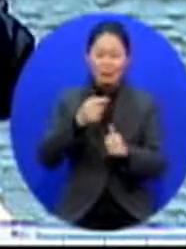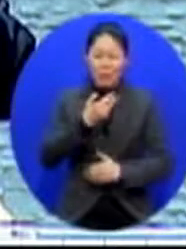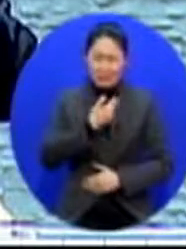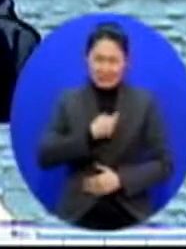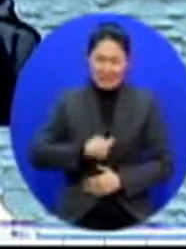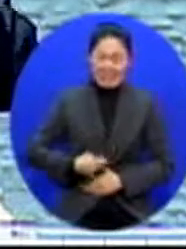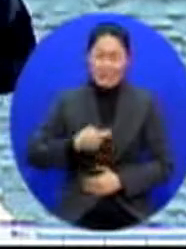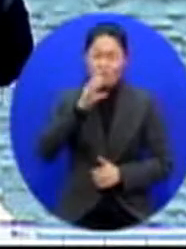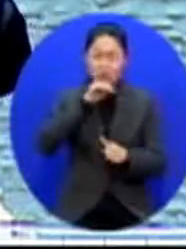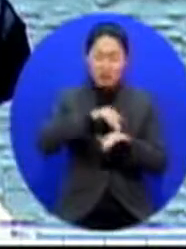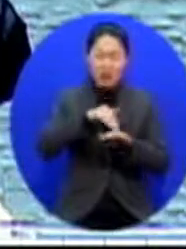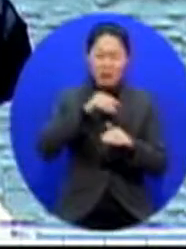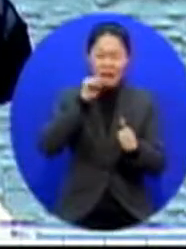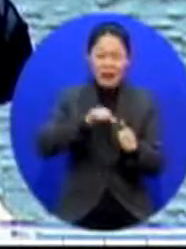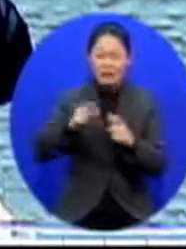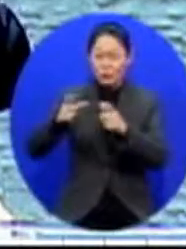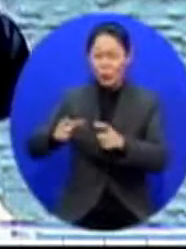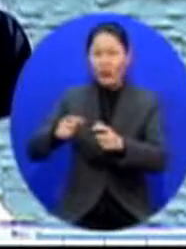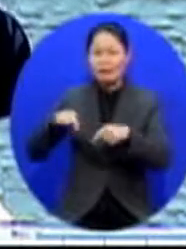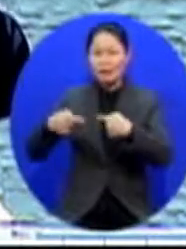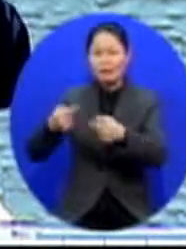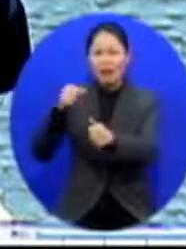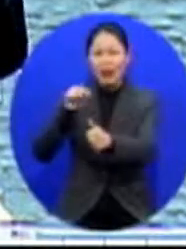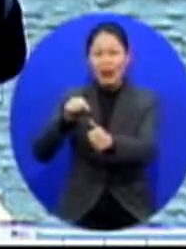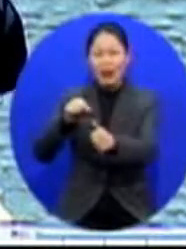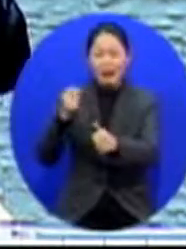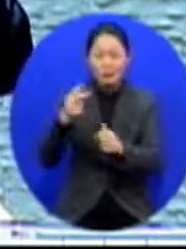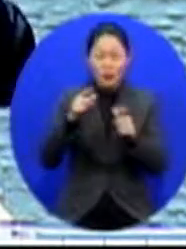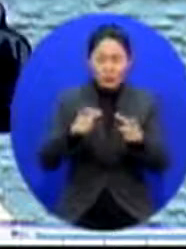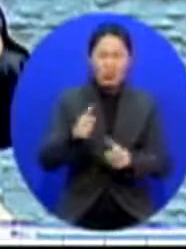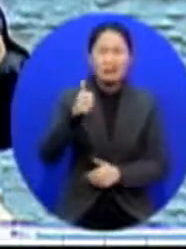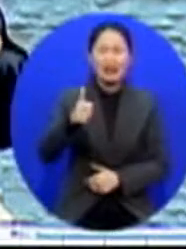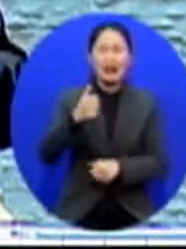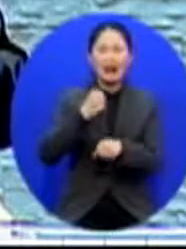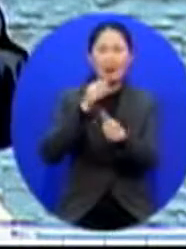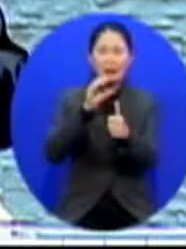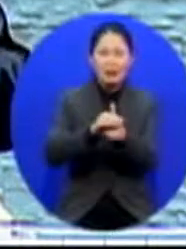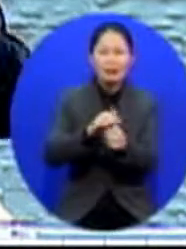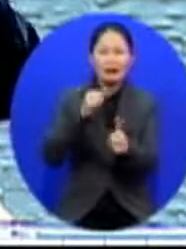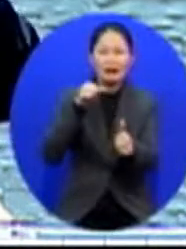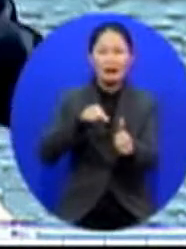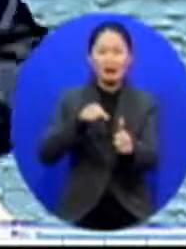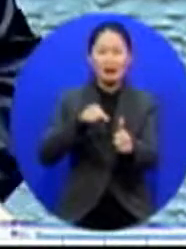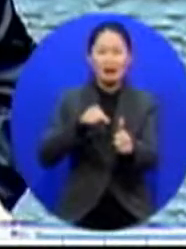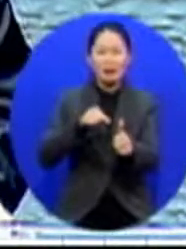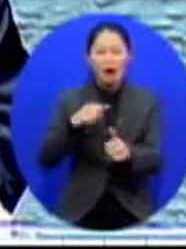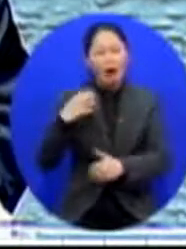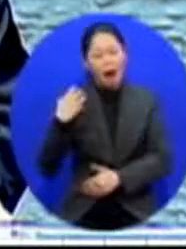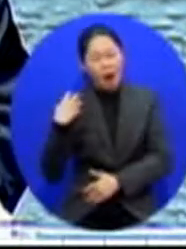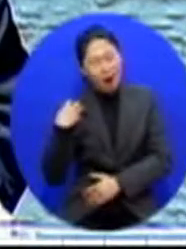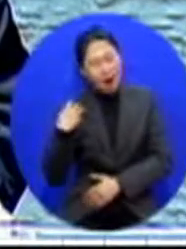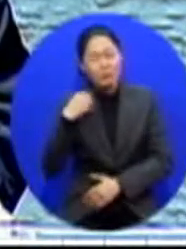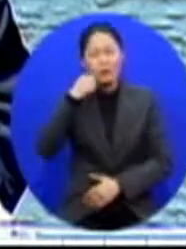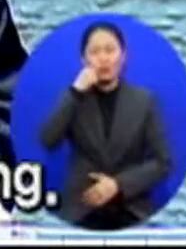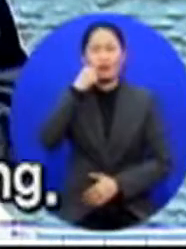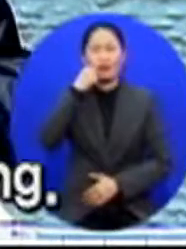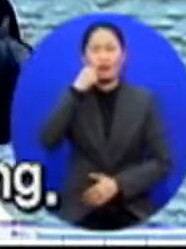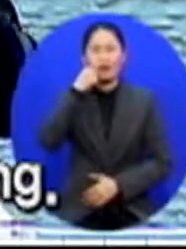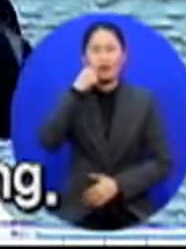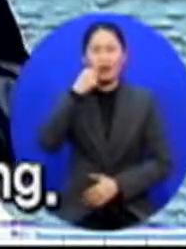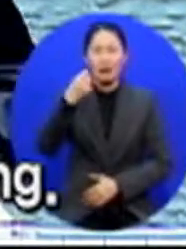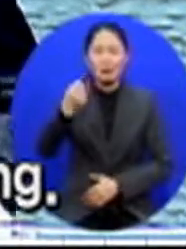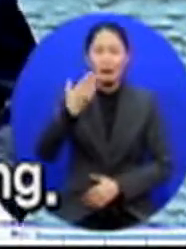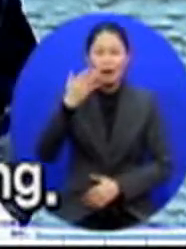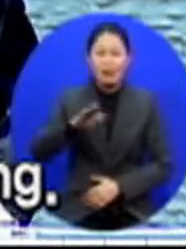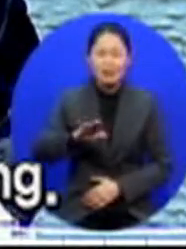올려면 알아 속해 참석하라고 또 뭐 속 짱 하라 예 감당을 못 하시겠다고 하더니 왜